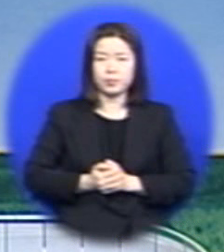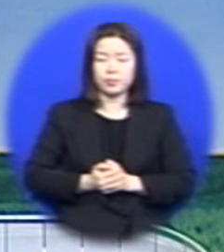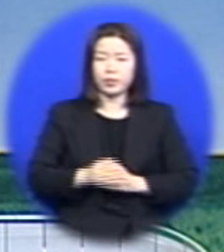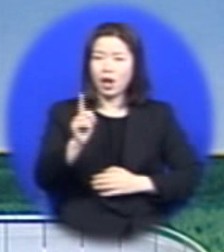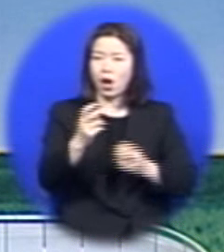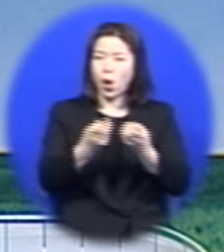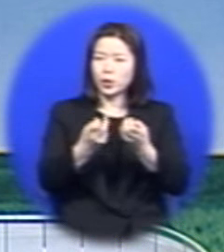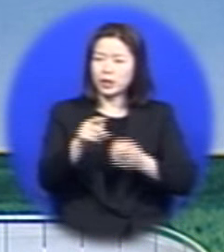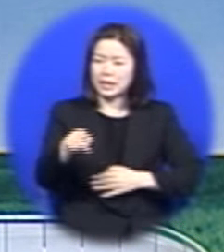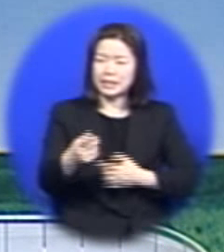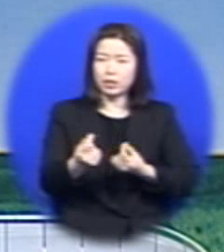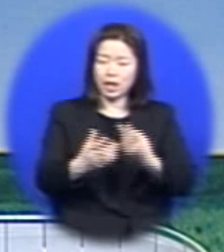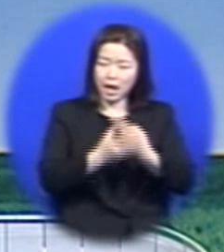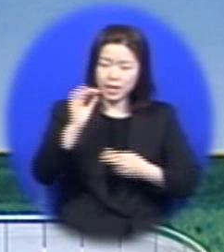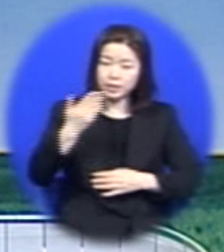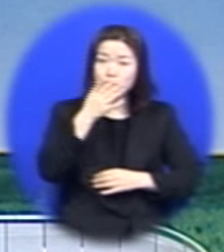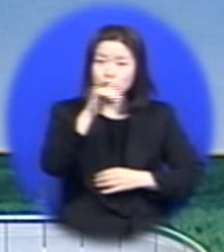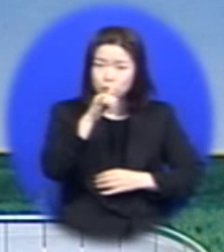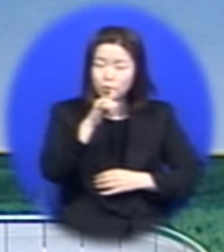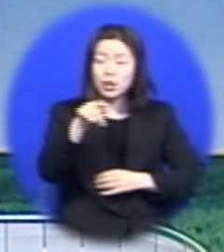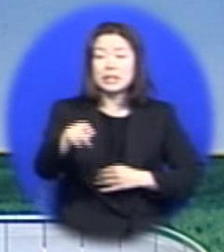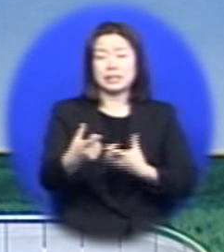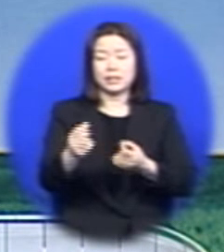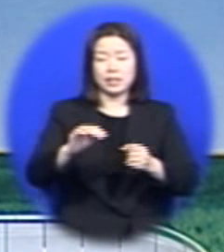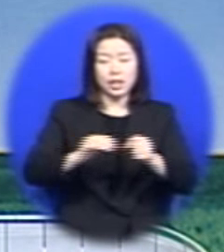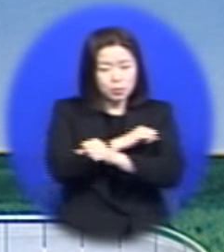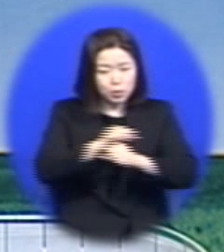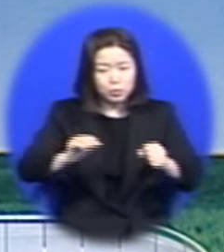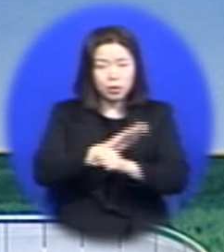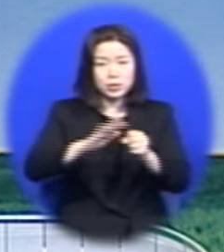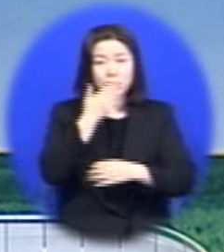어떻게 그렇게 하나 될 수 있었고 어떻게 그렇게 용서하고 사랑할 수 있었을까요?